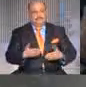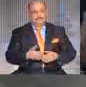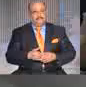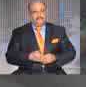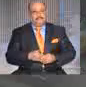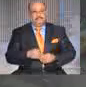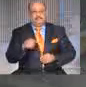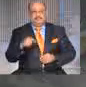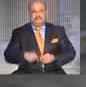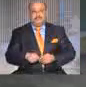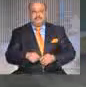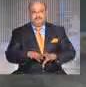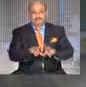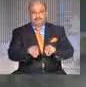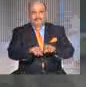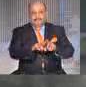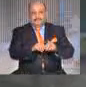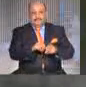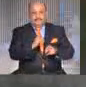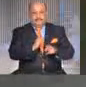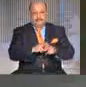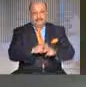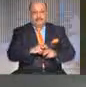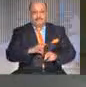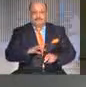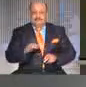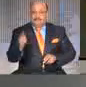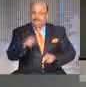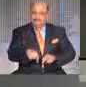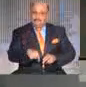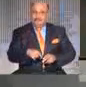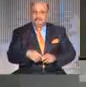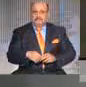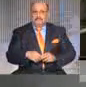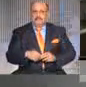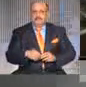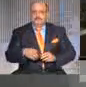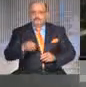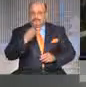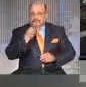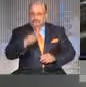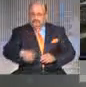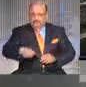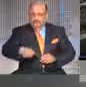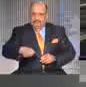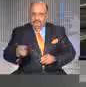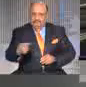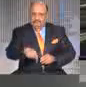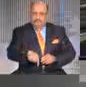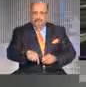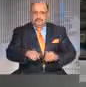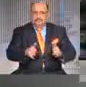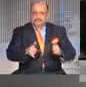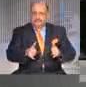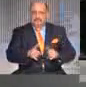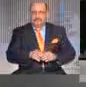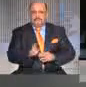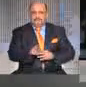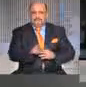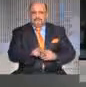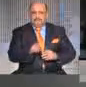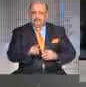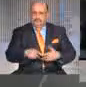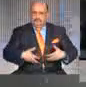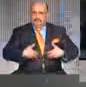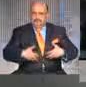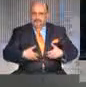برشا إصلاحات. في الأثناء ما زالت الحديقة منذ عشرات السنين تبحث لها عن تصنيف يقنع أهل صفاقس، فلا